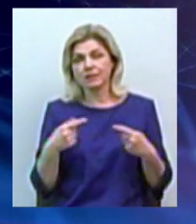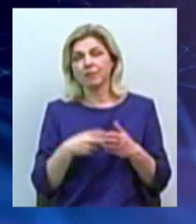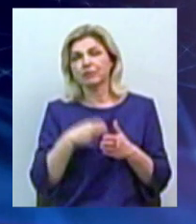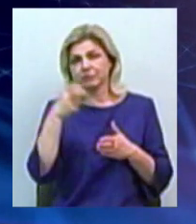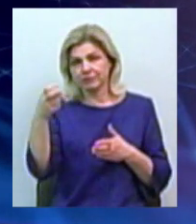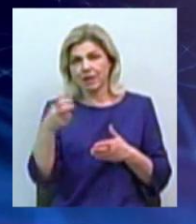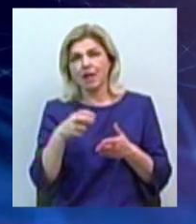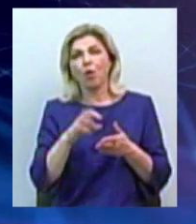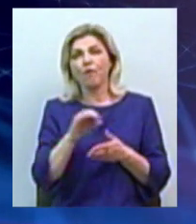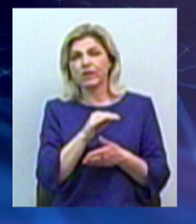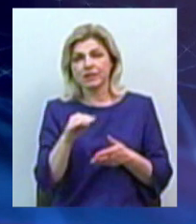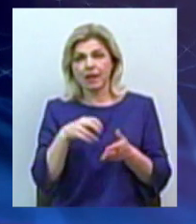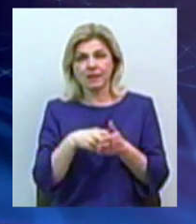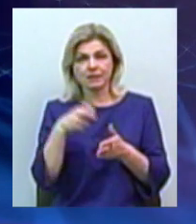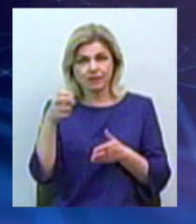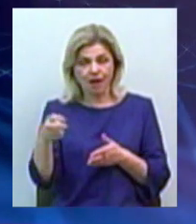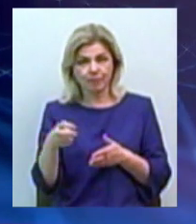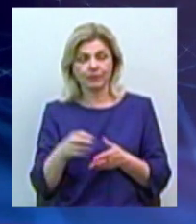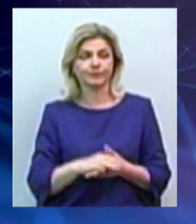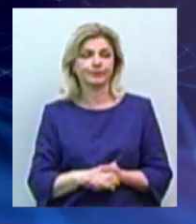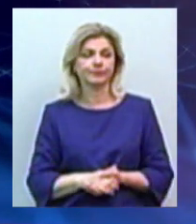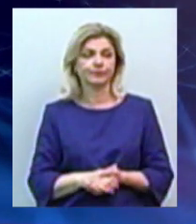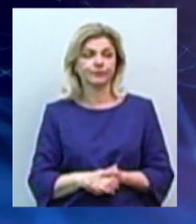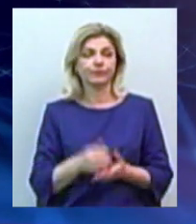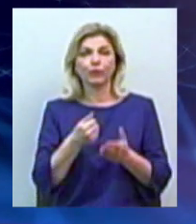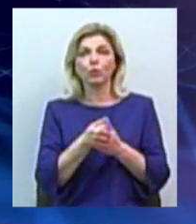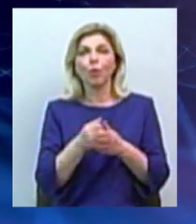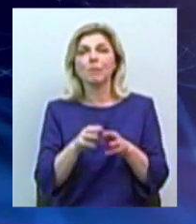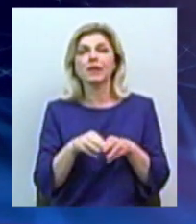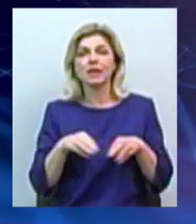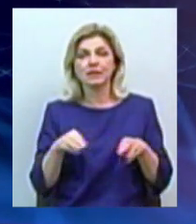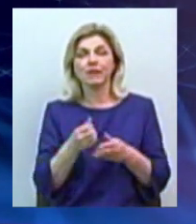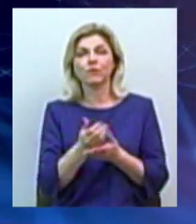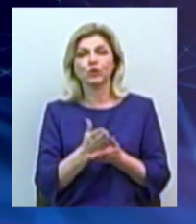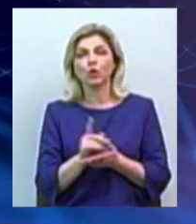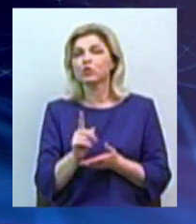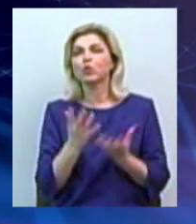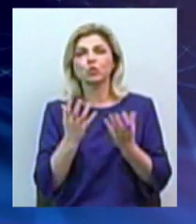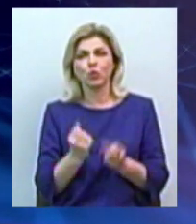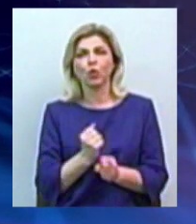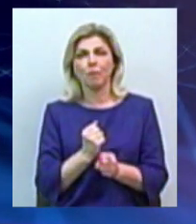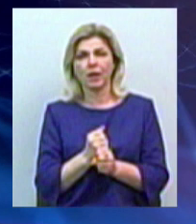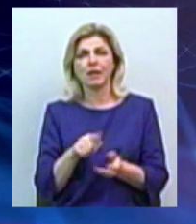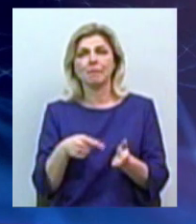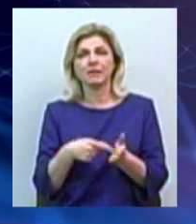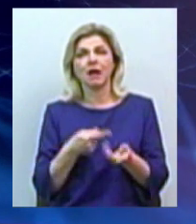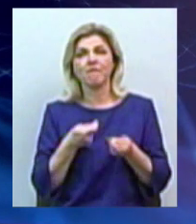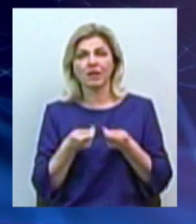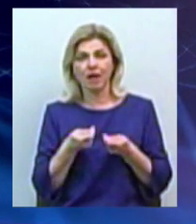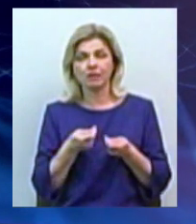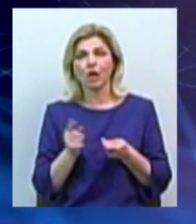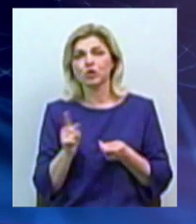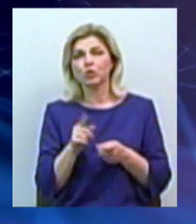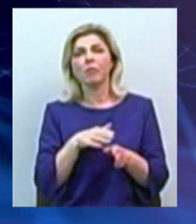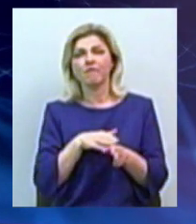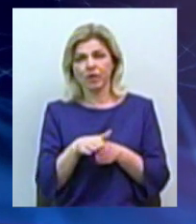міністрів, ну, принаймні, до минулого міністра інфраструктури, що ще робила міська влада для того, щоб